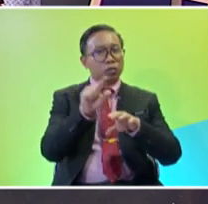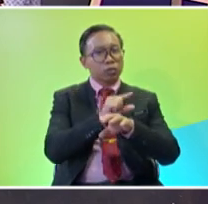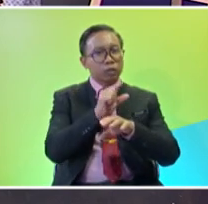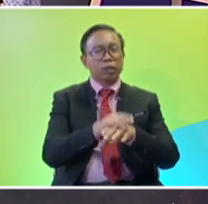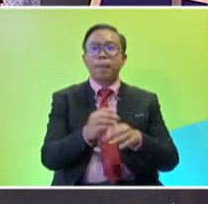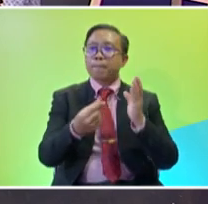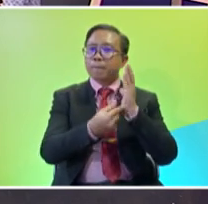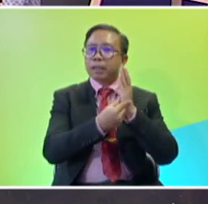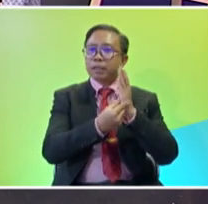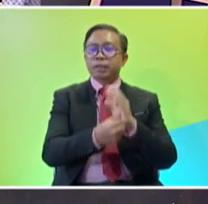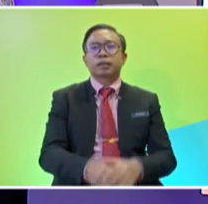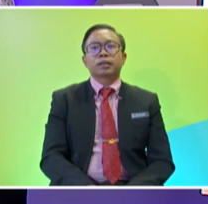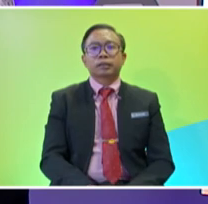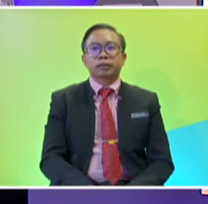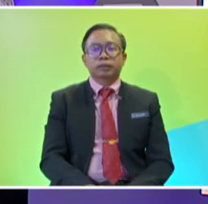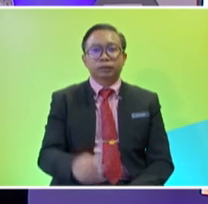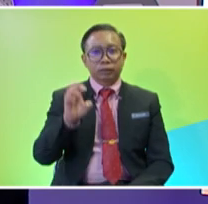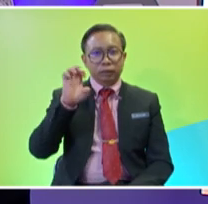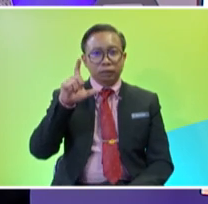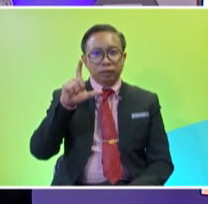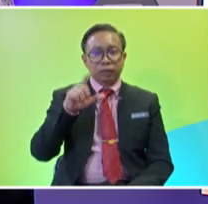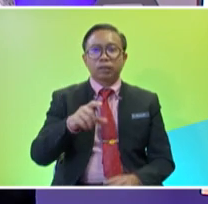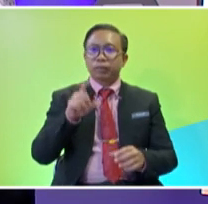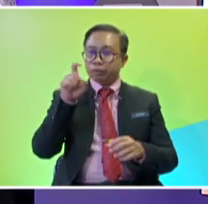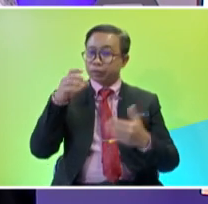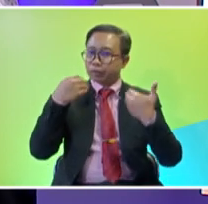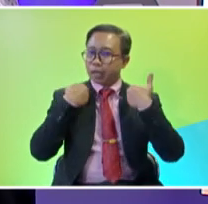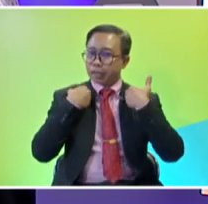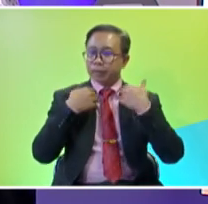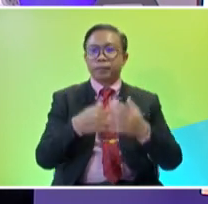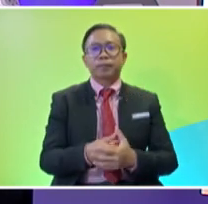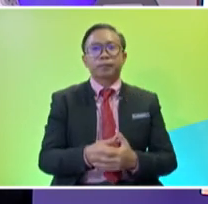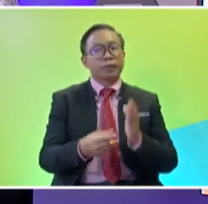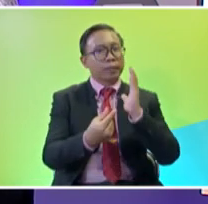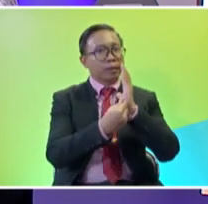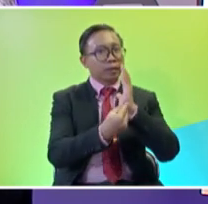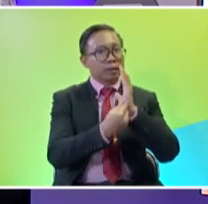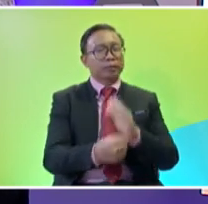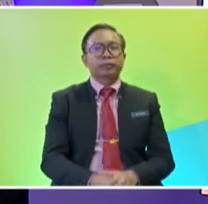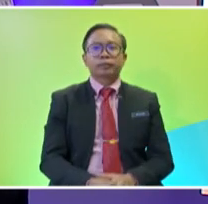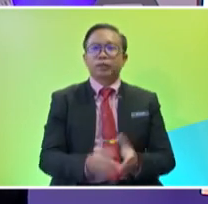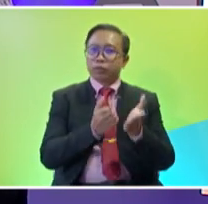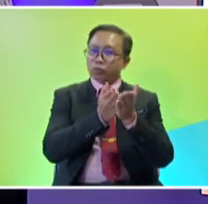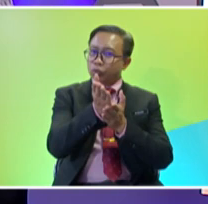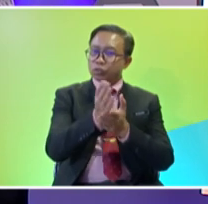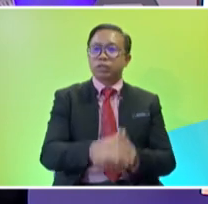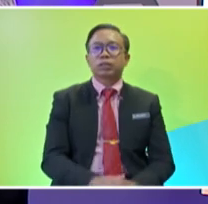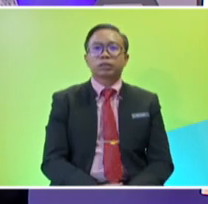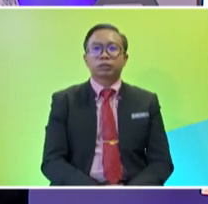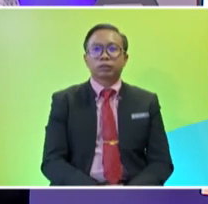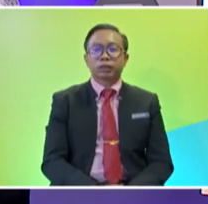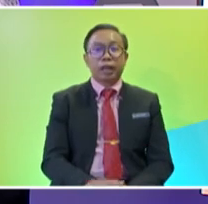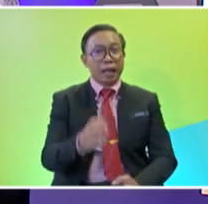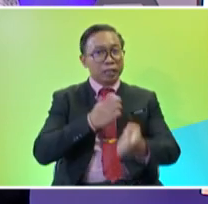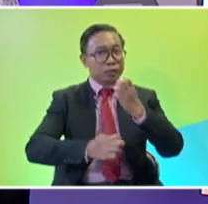bateri mana kalian sel elektrolitik memerlukan battery dan seterusnya daripada